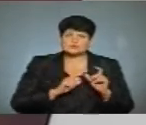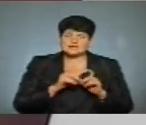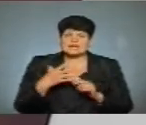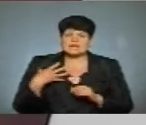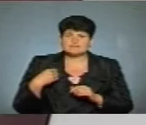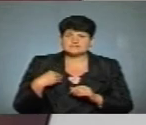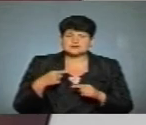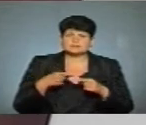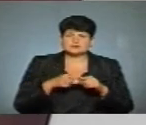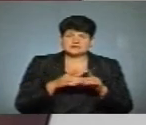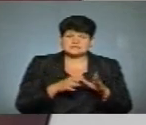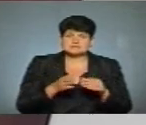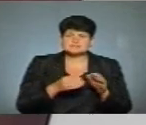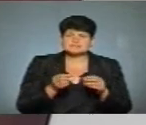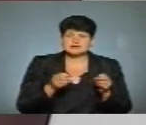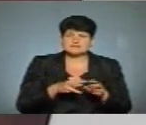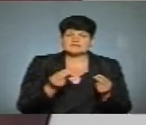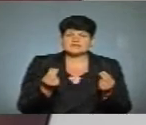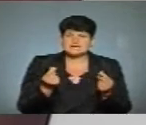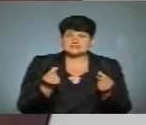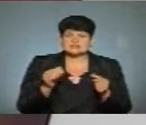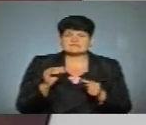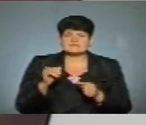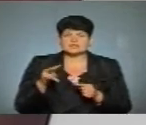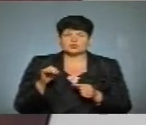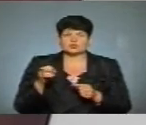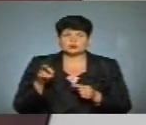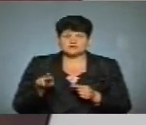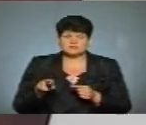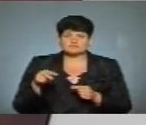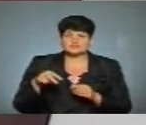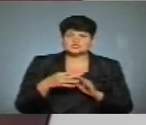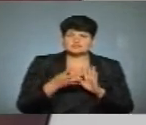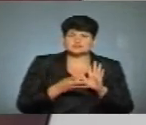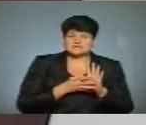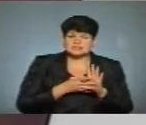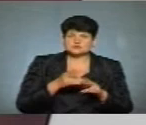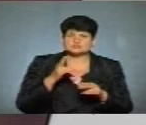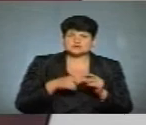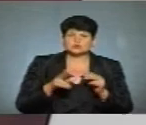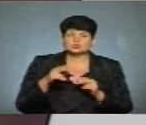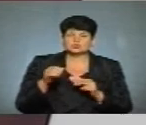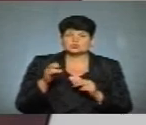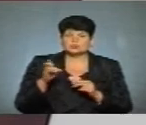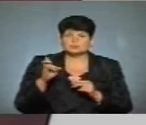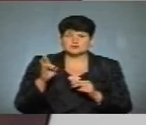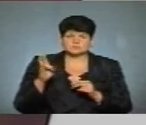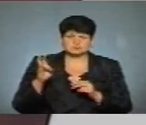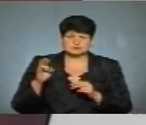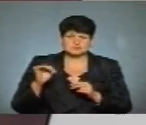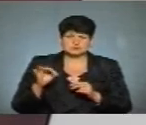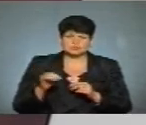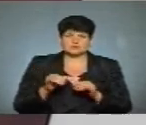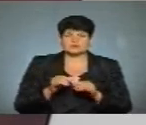Львівська політехніка за спеціальностями фінанси та філологія. У 2019-му закінчив Дубенську філію Відкритого міжнародного